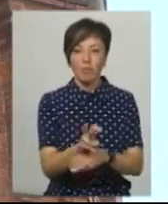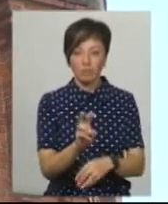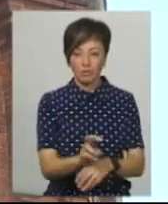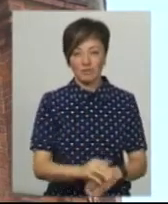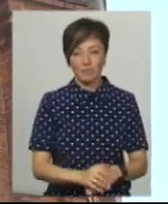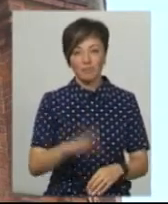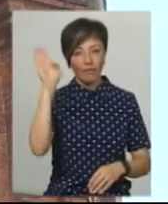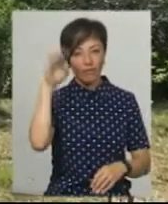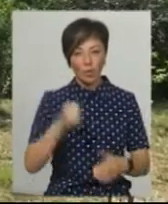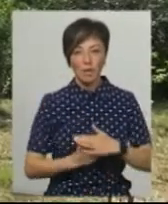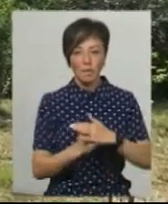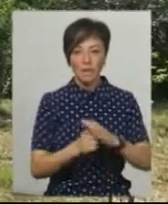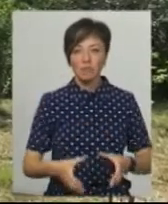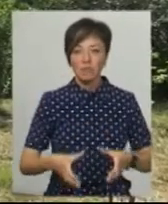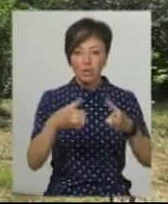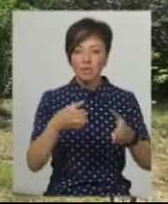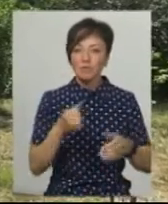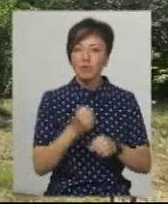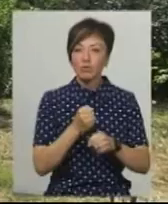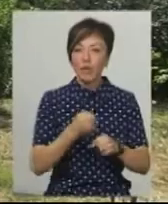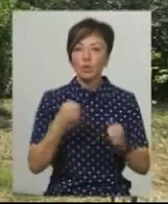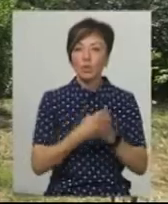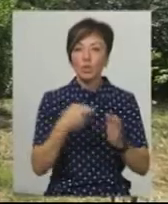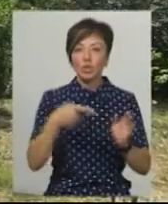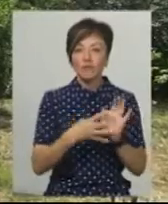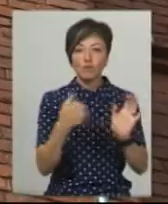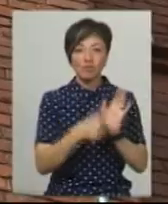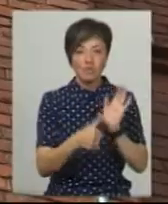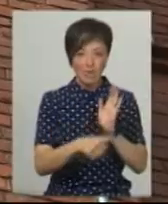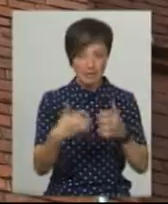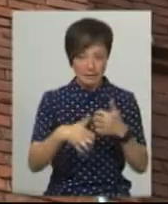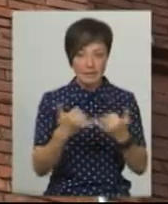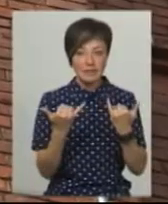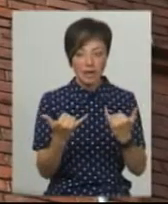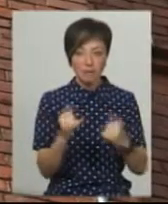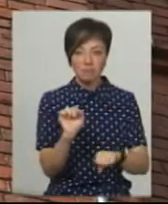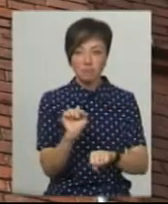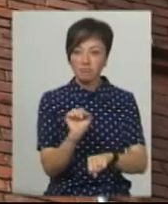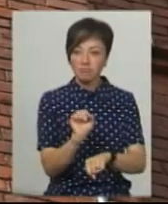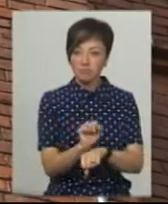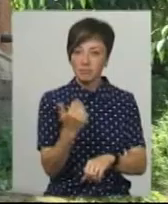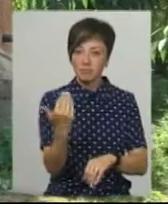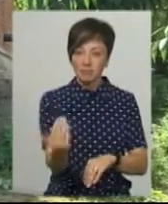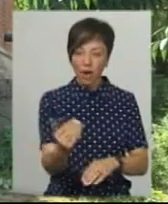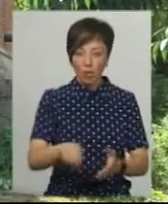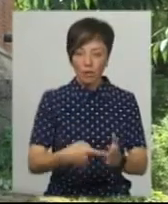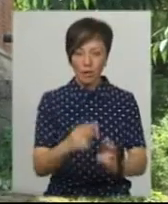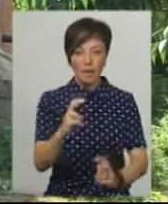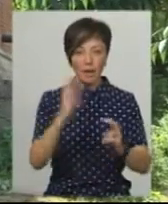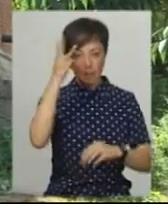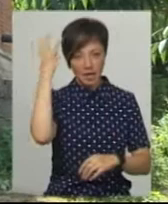Водонапірна башта працювала до середини 1960-х років. Зараз пам'ятка архітектури знаходиться на балансі комунального